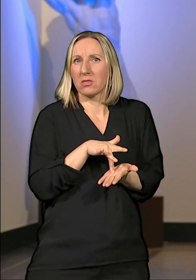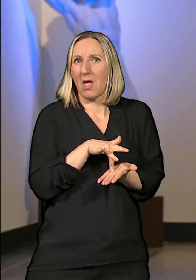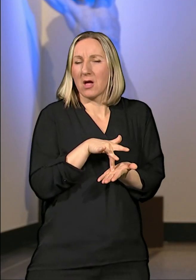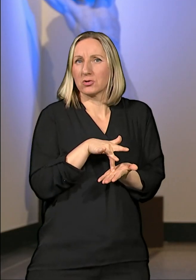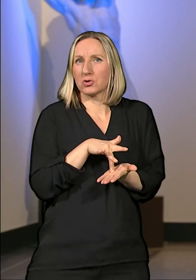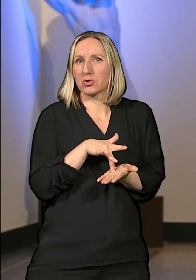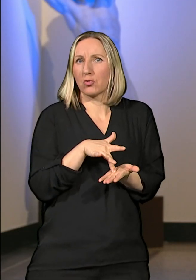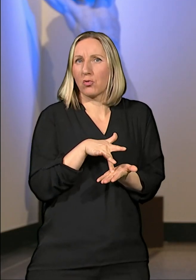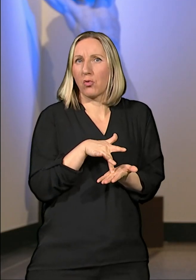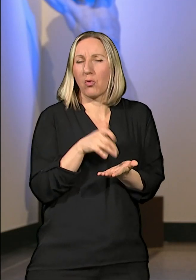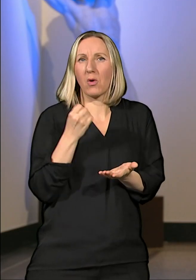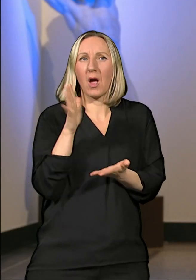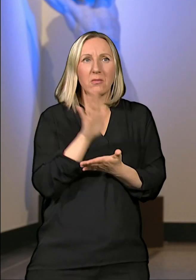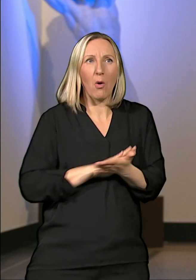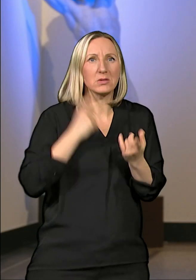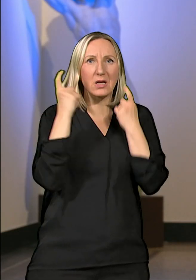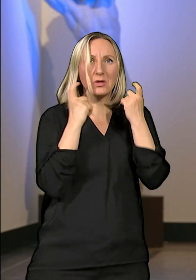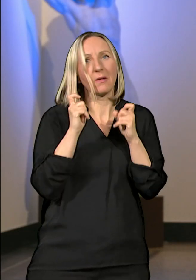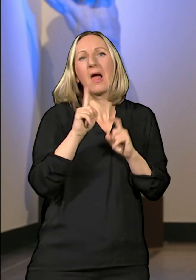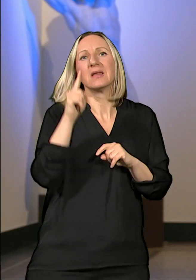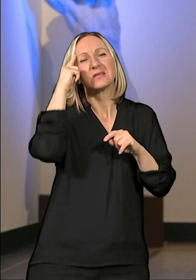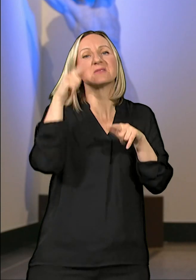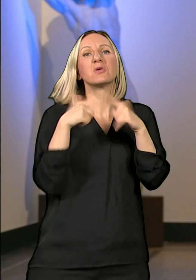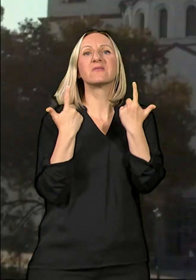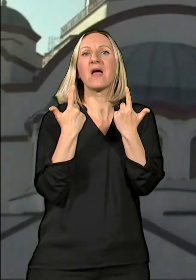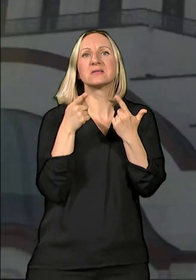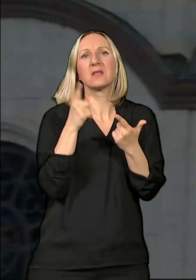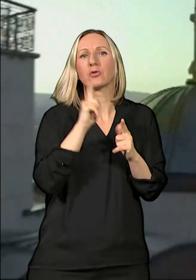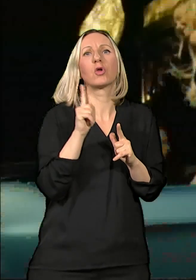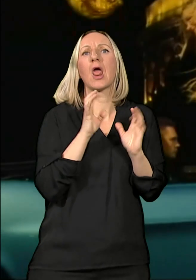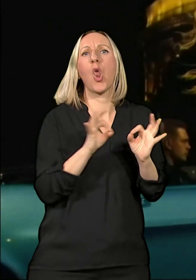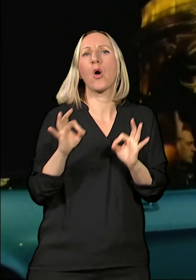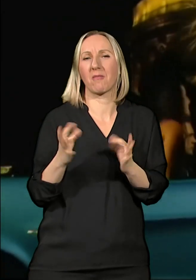svestan da to možda nije normalno.